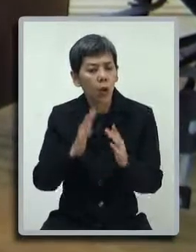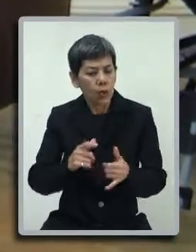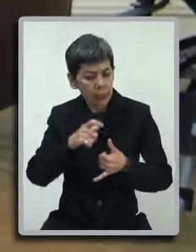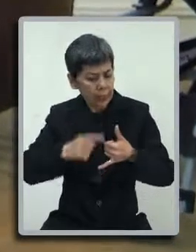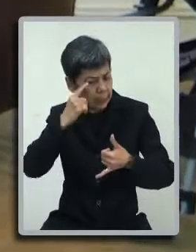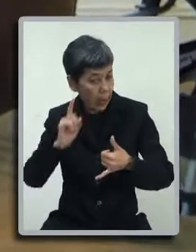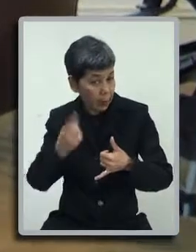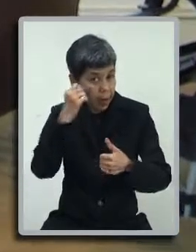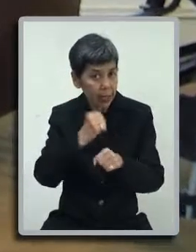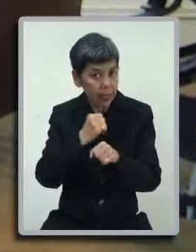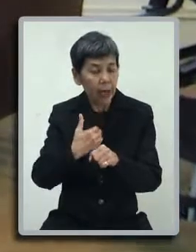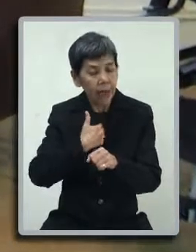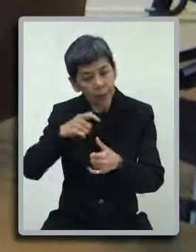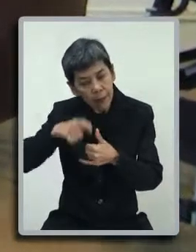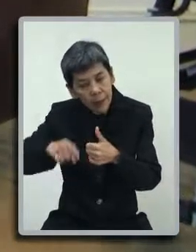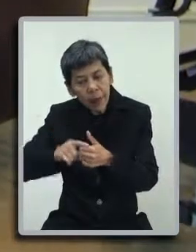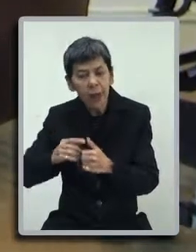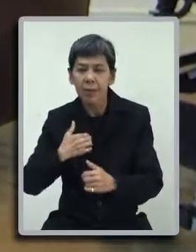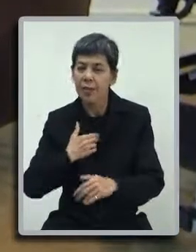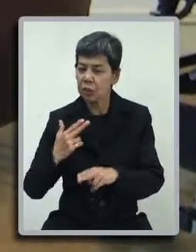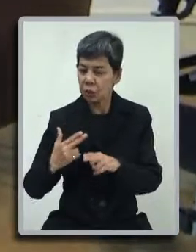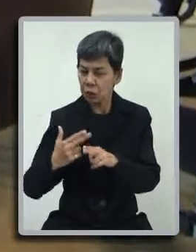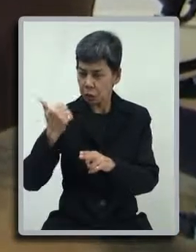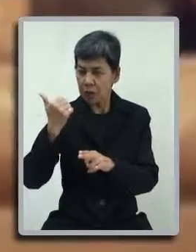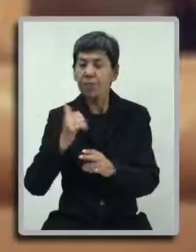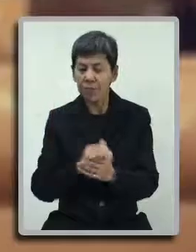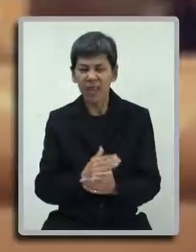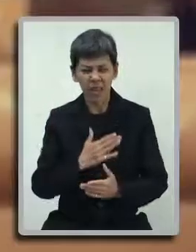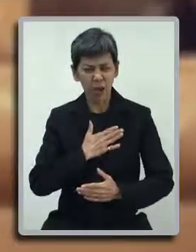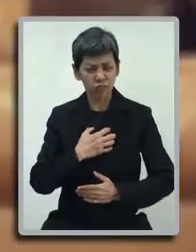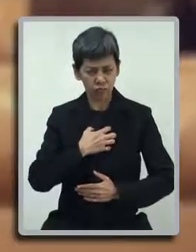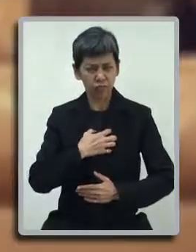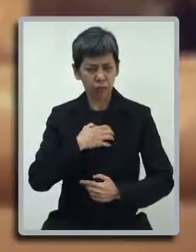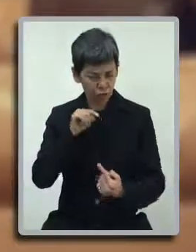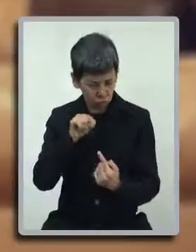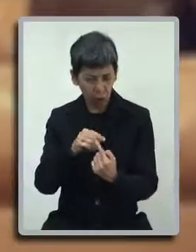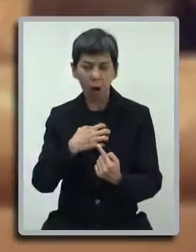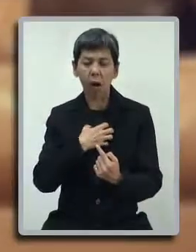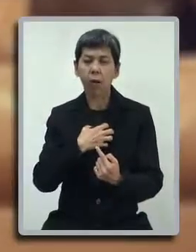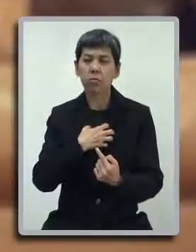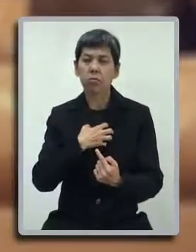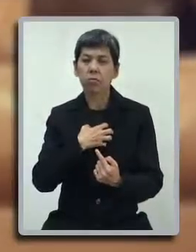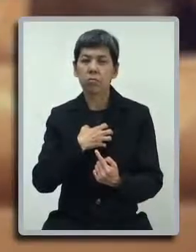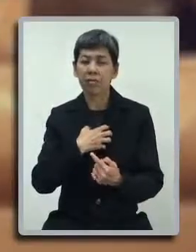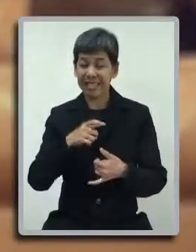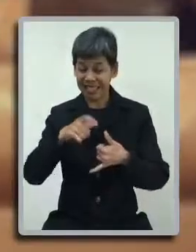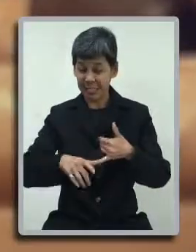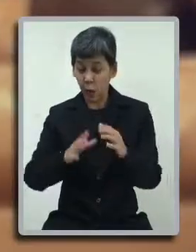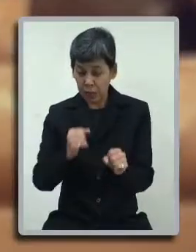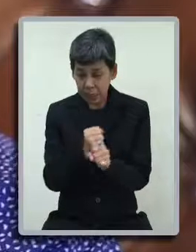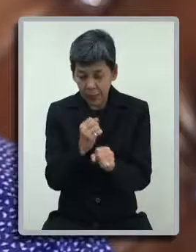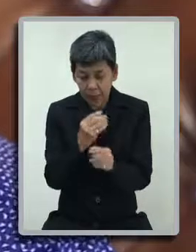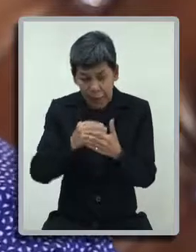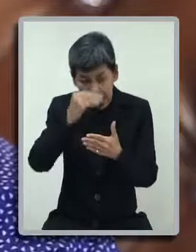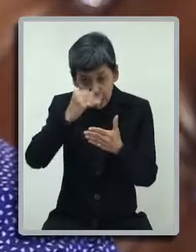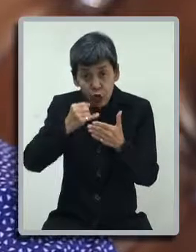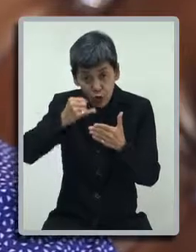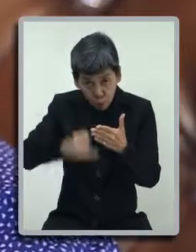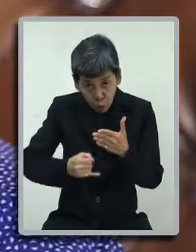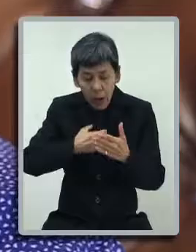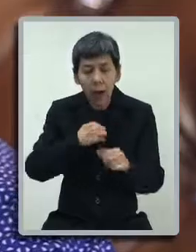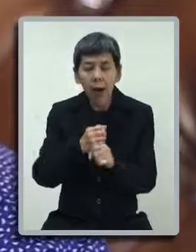ปินรุ่นใหม่แล้วก็ศิลปินผู้ที่มีชื่อเสียงแต่เราอยากจะเน้นในเรื่องของศิลปินที่เพิ่งจบ